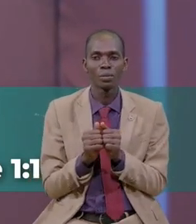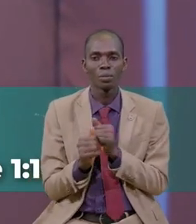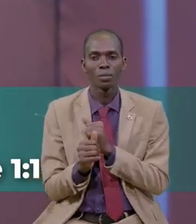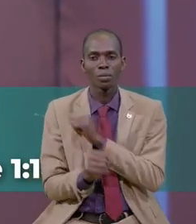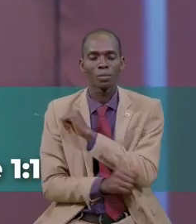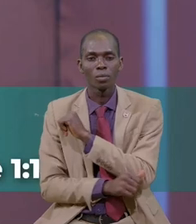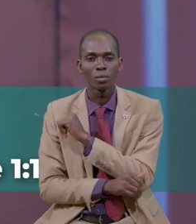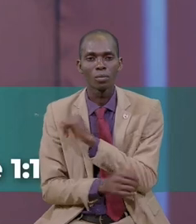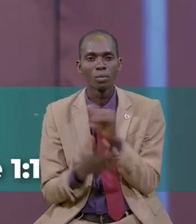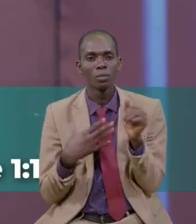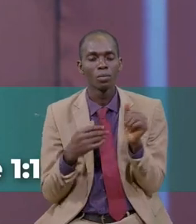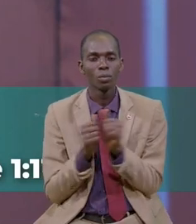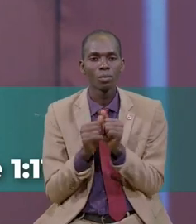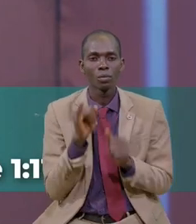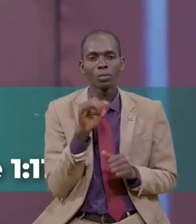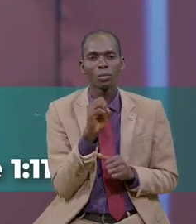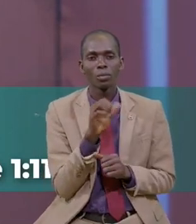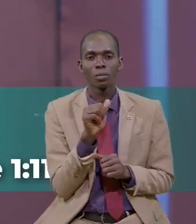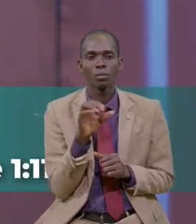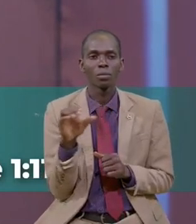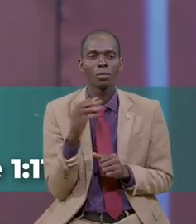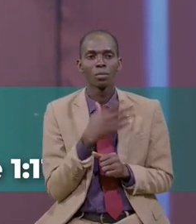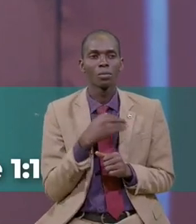Jacob dans le royaume des cieux.